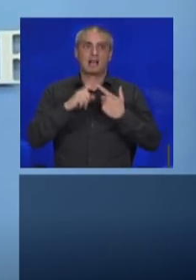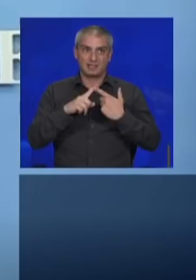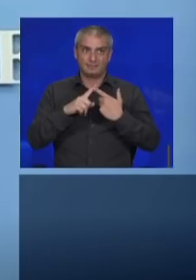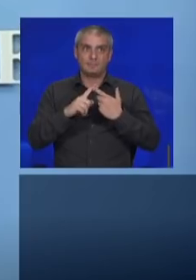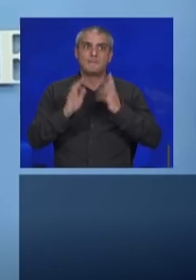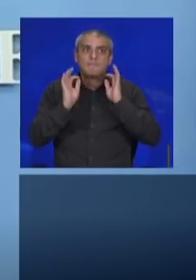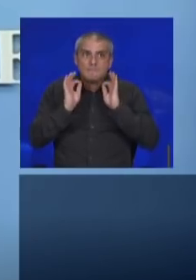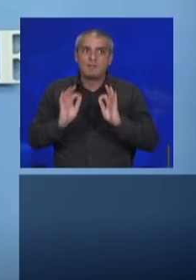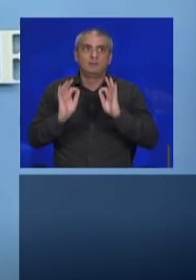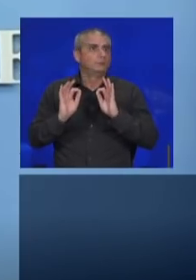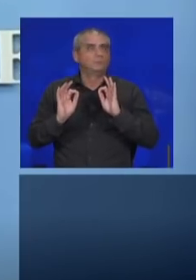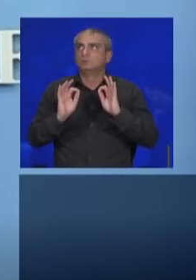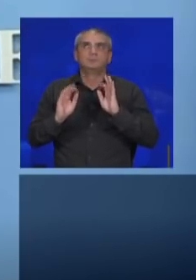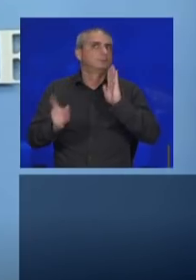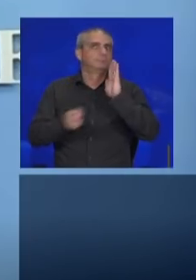חסרי תקדים.